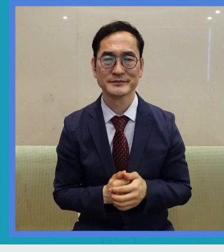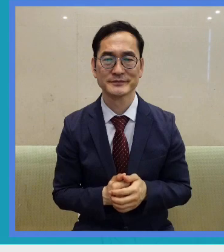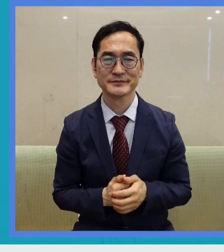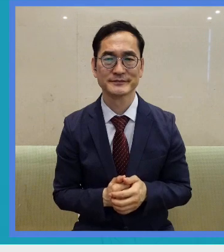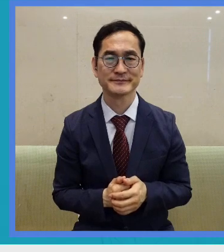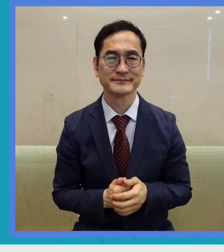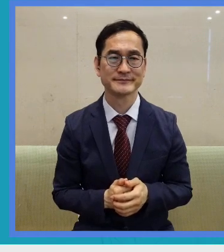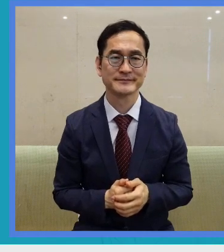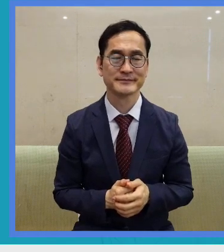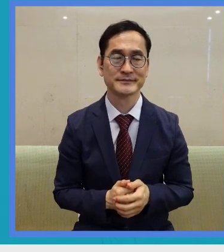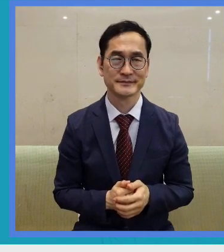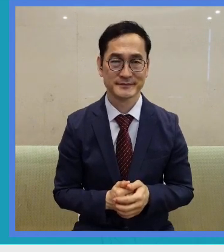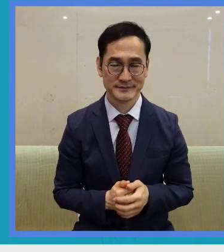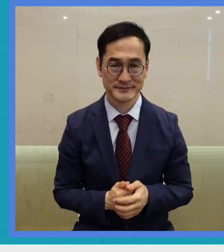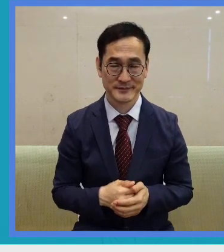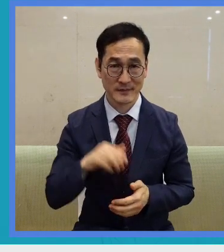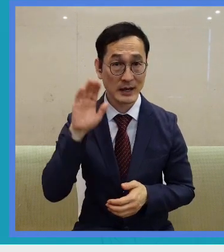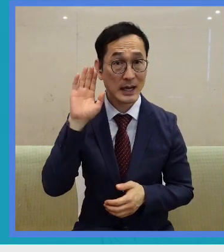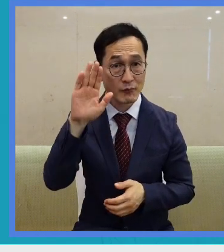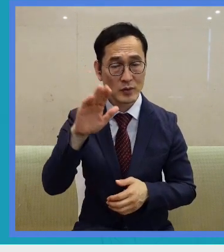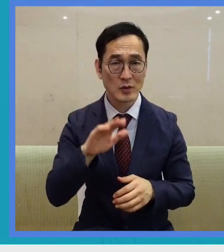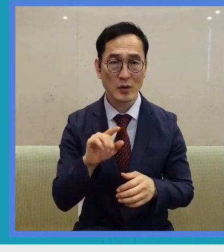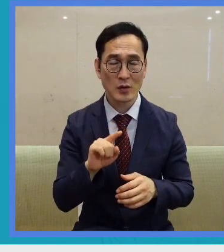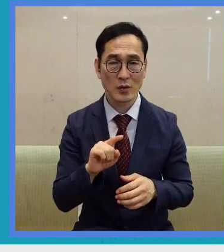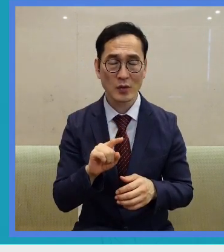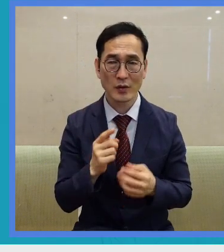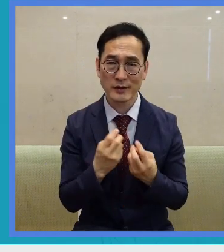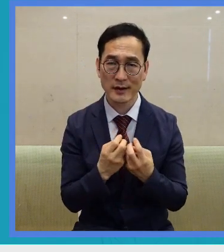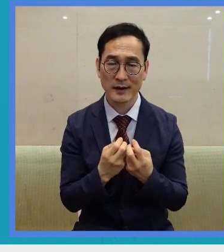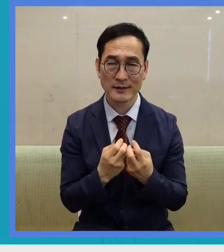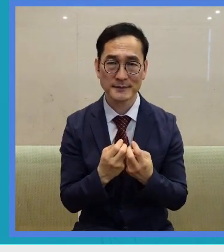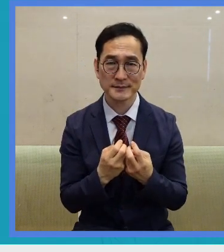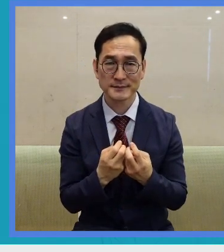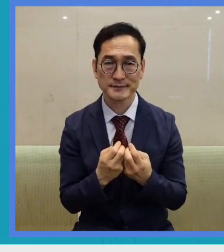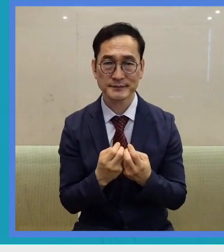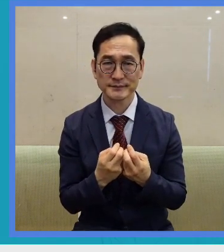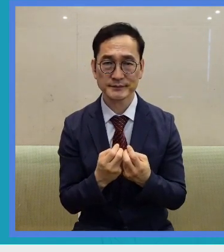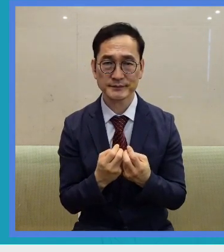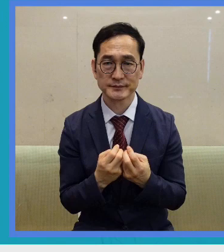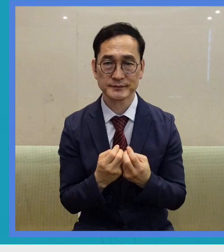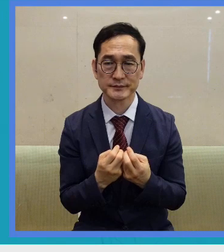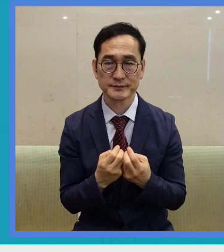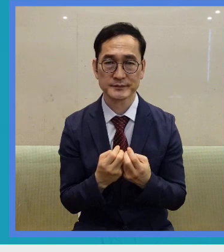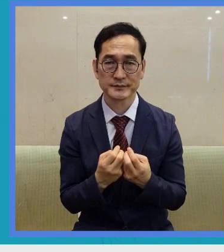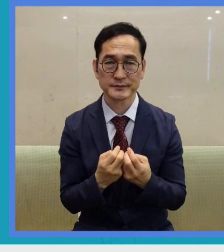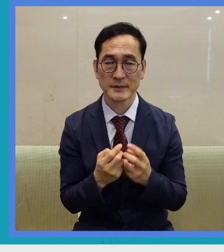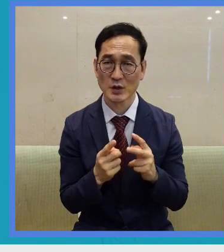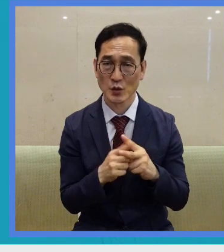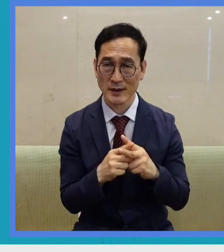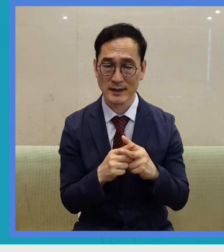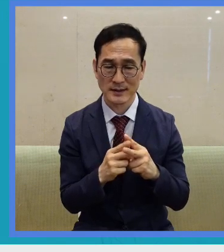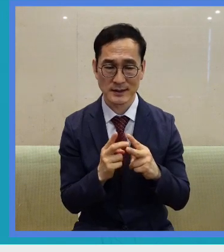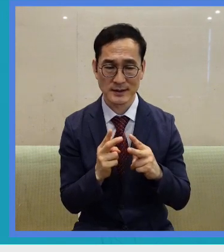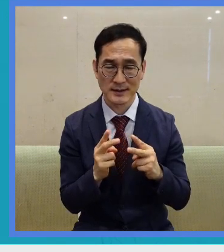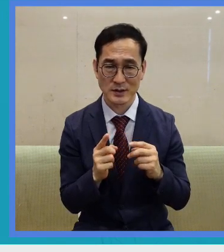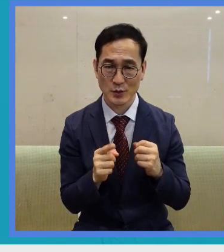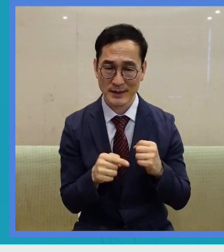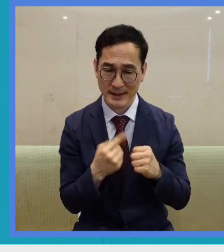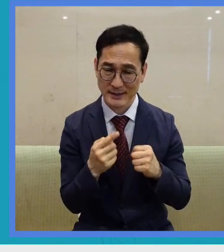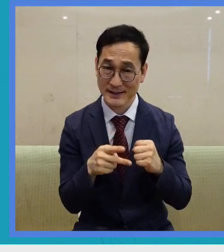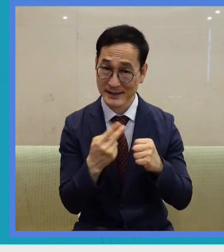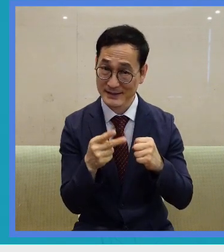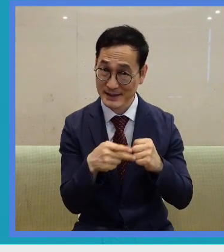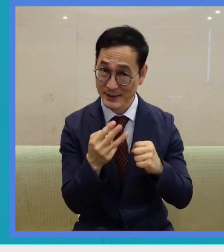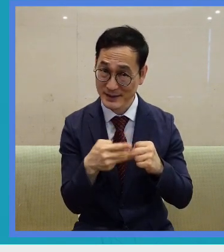주고 있습니다. 그래서 앞으로의 주안점은 저는 이제 이렇게 생각을 합니다. 좀 더 저연령, 초등학교 1, 2, 3학년 이제 그 아이들에